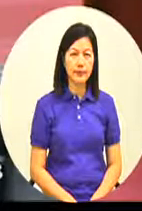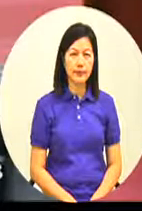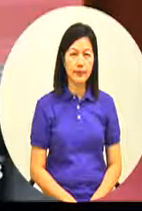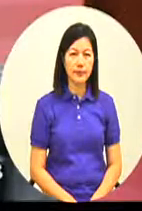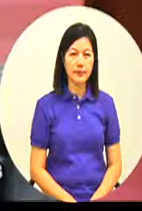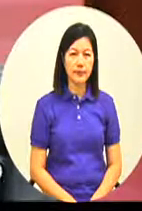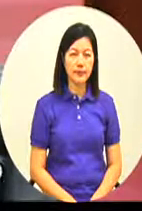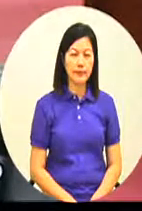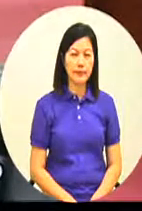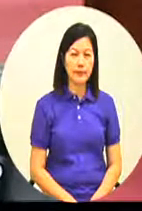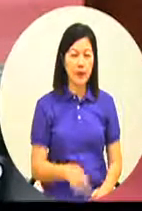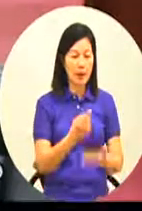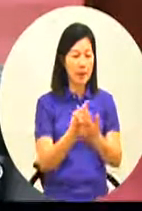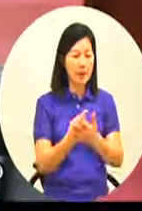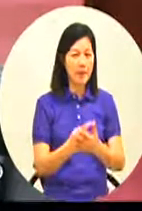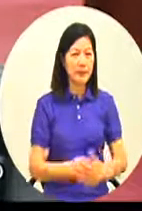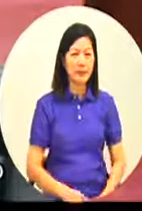就因每一个公司是，